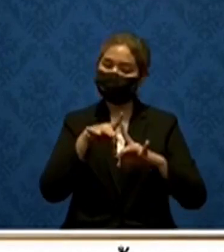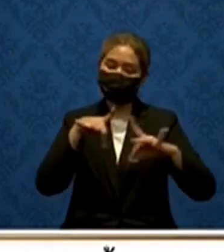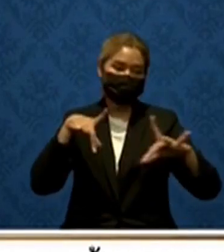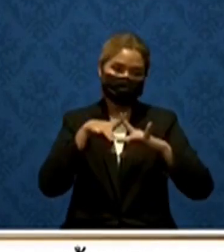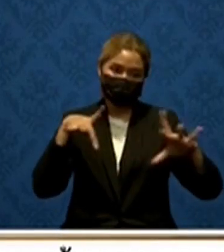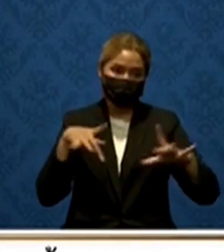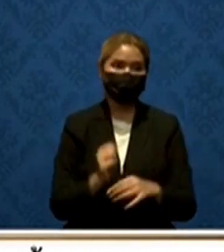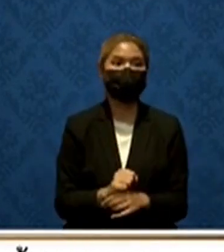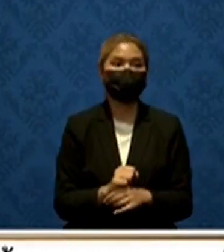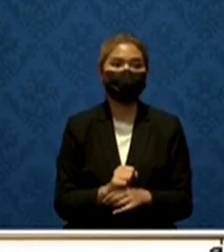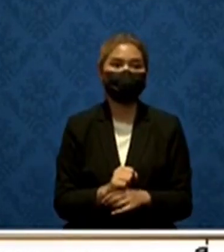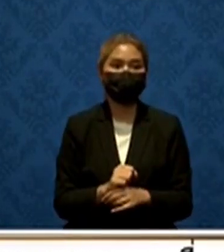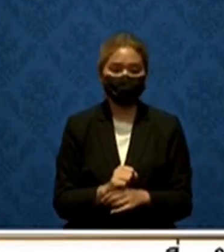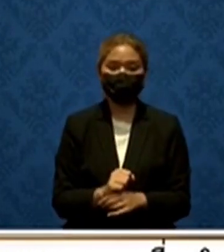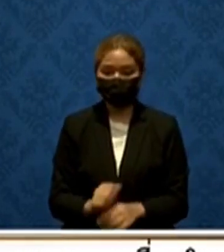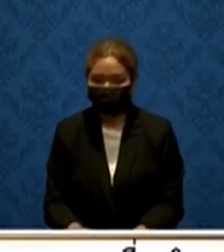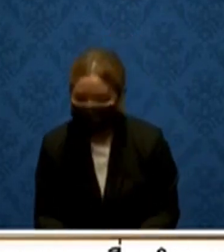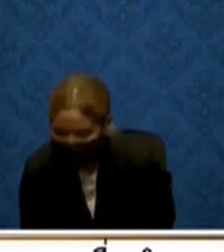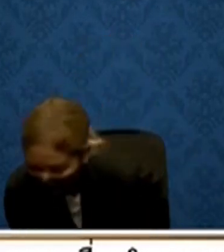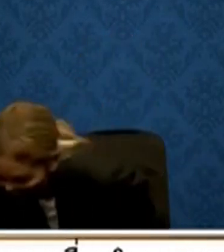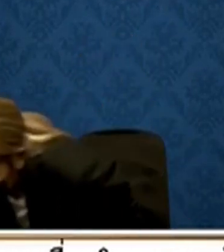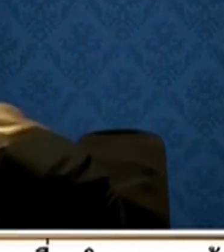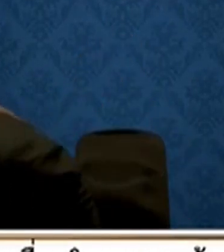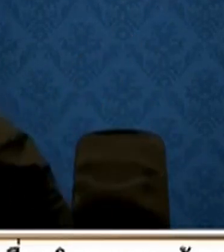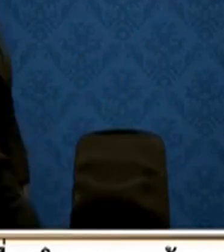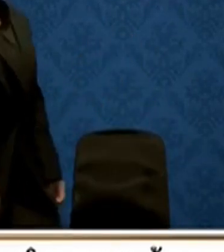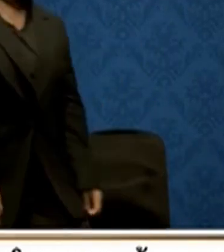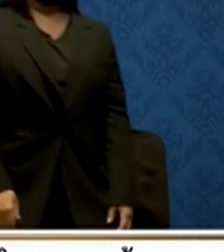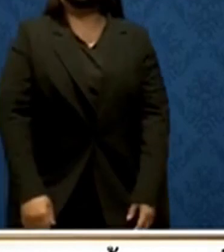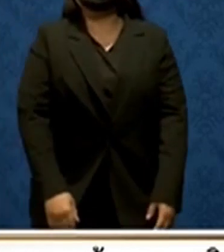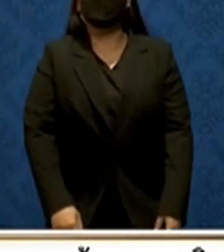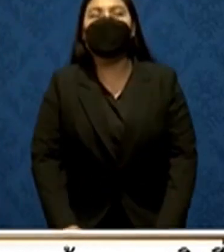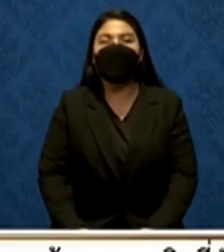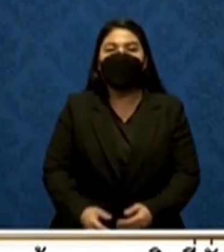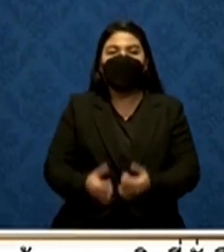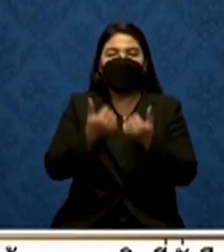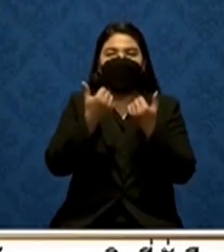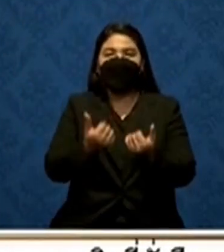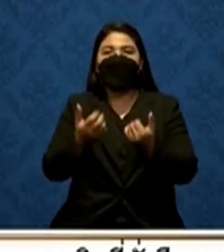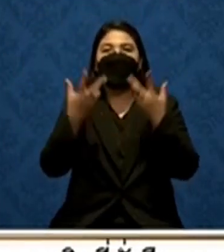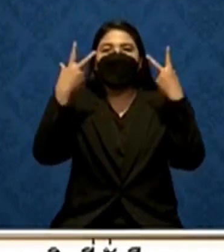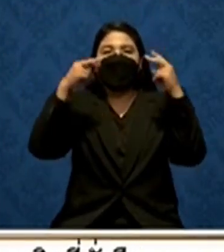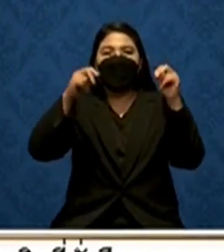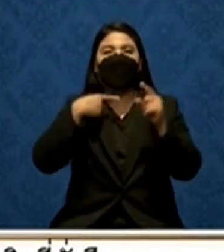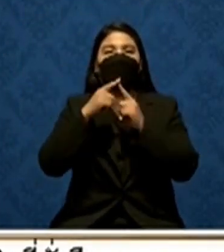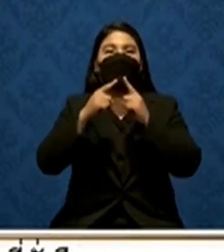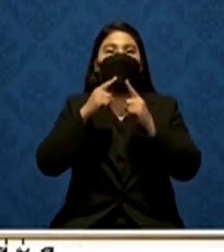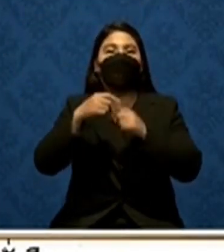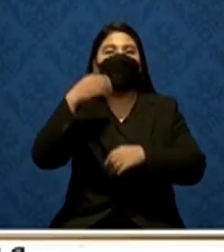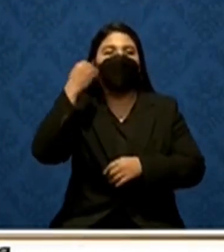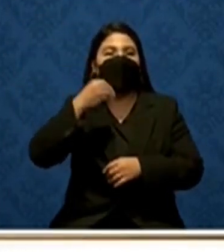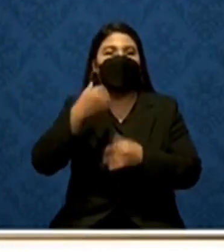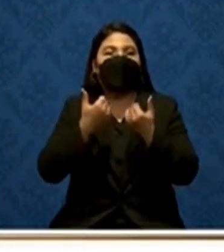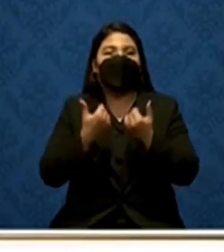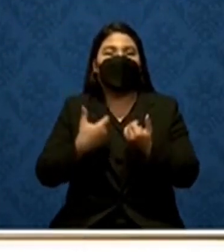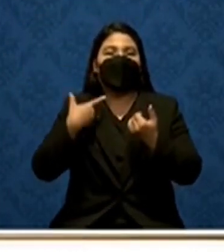ซึ่ความจริงรัฐบาลนี้ให้ความสำคญกั Soft Power นะครับท่านยกก็พูดหลายครั้งผมเองก็กำหนดเป็โยบายสำค